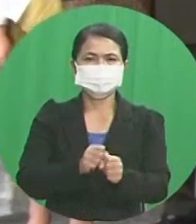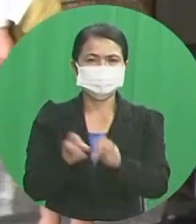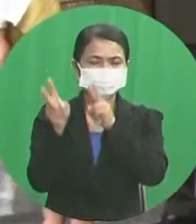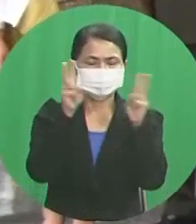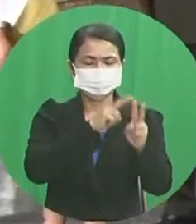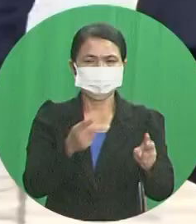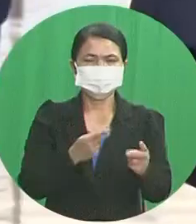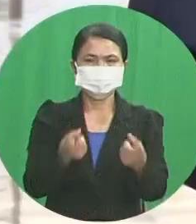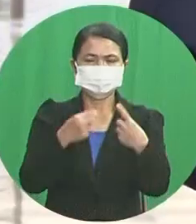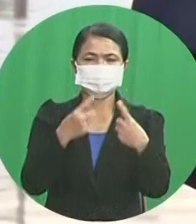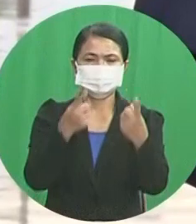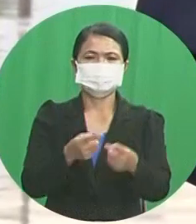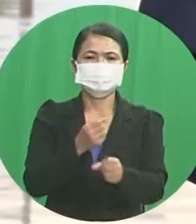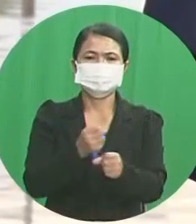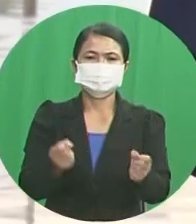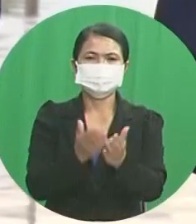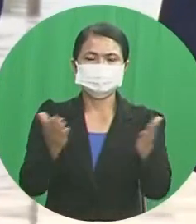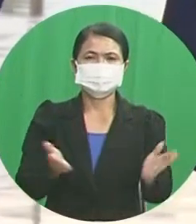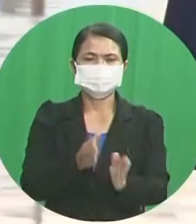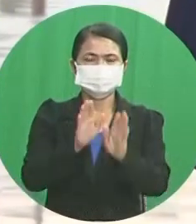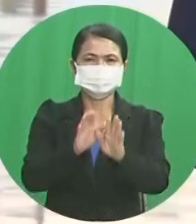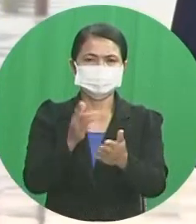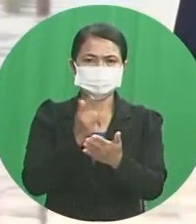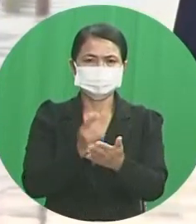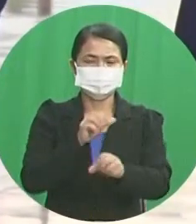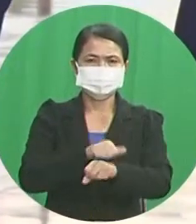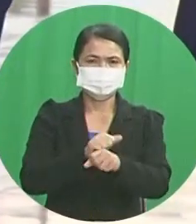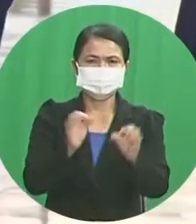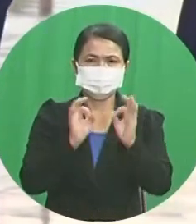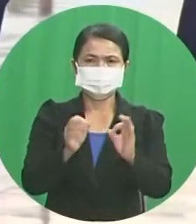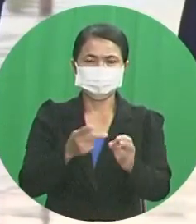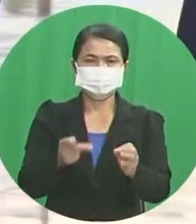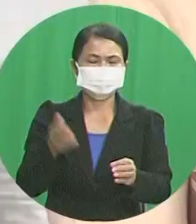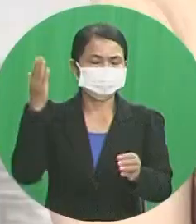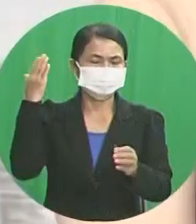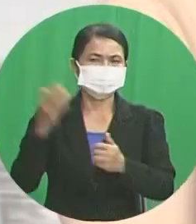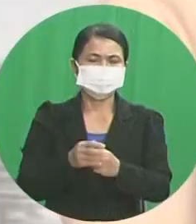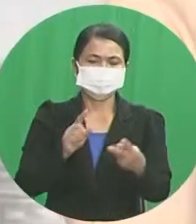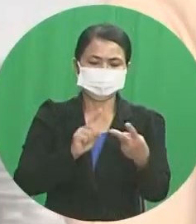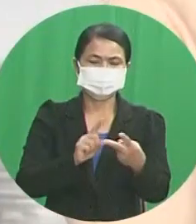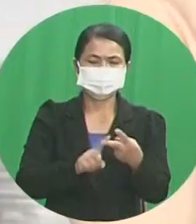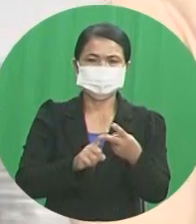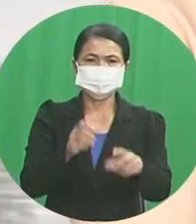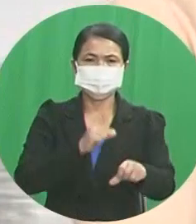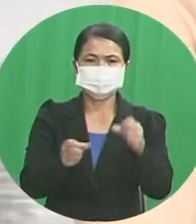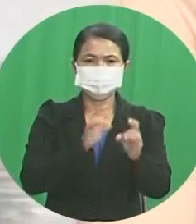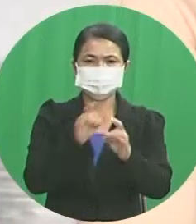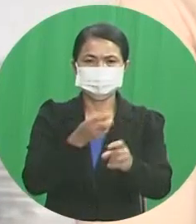រវាងគ្នាទៅវិញទៅមកដើម្បីធ្វើយ៉ាងណាជំរុញនិងបញ្ចប់ការងារដែលបានព្រមព្រៀងគ្នាកន្លងមកទី2បន្ត